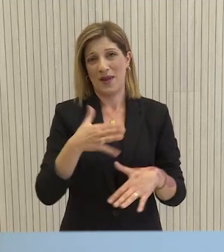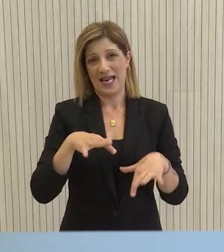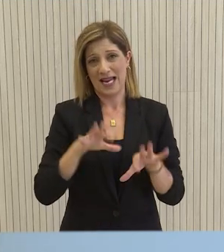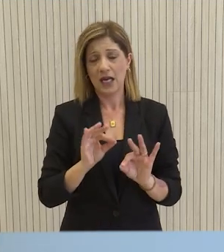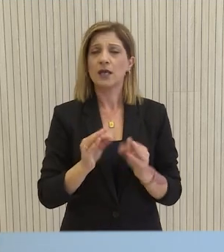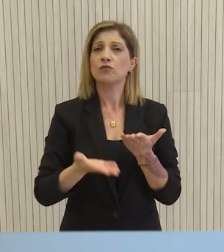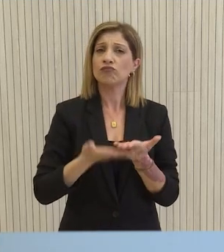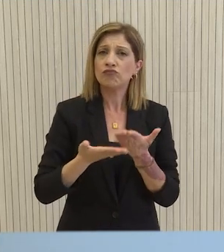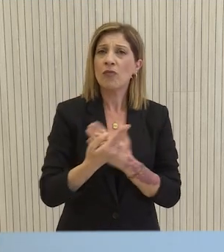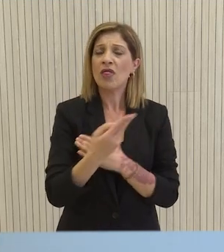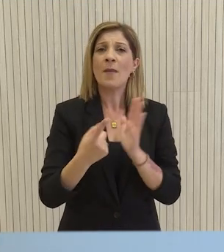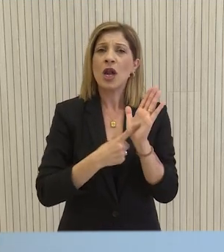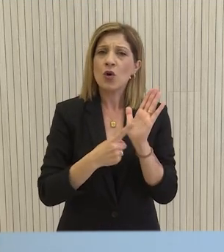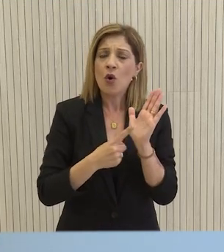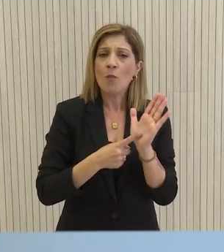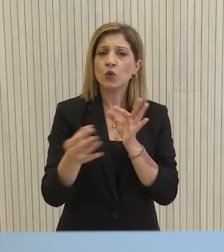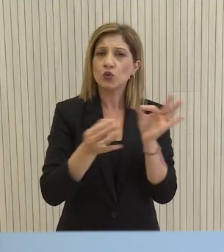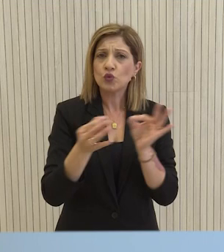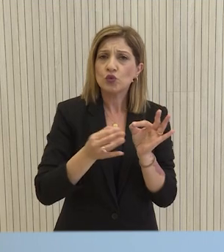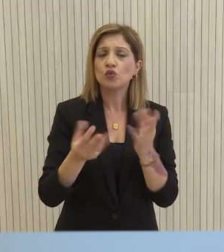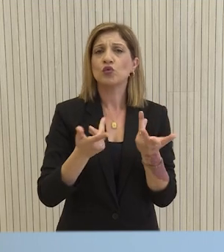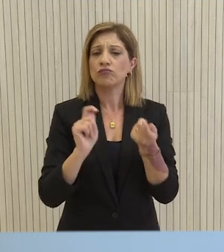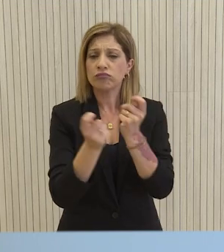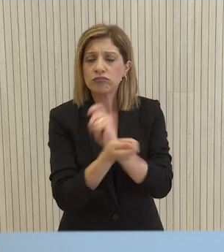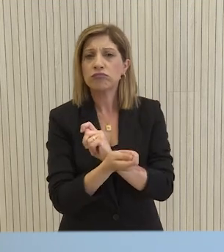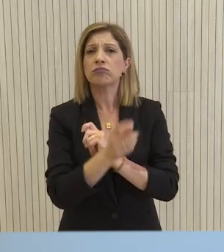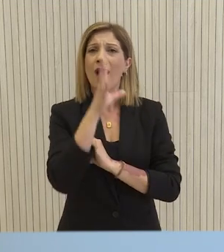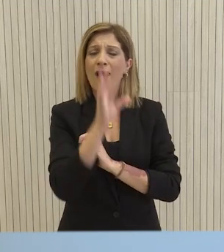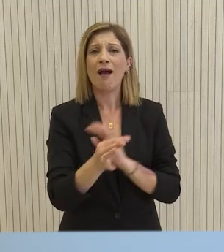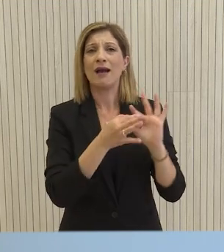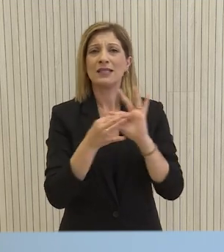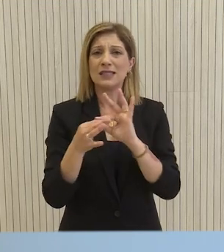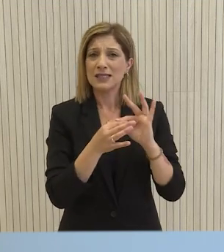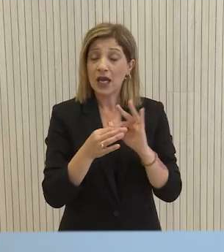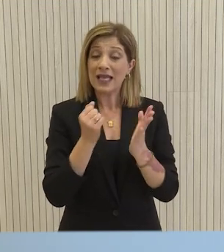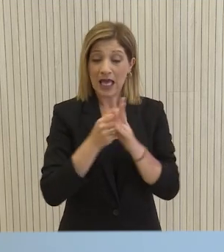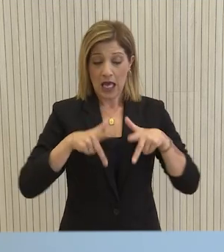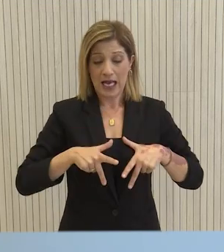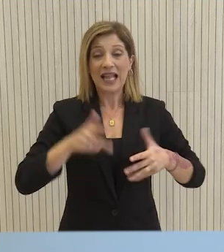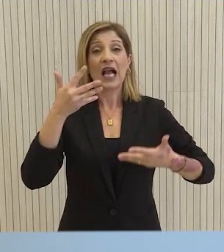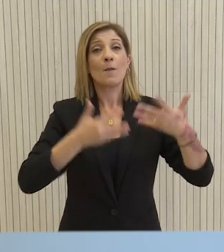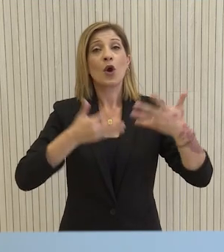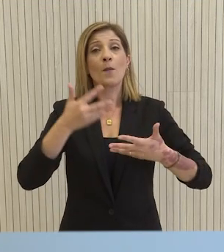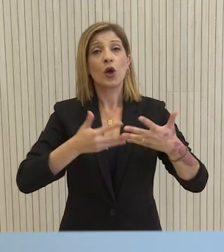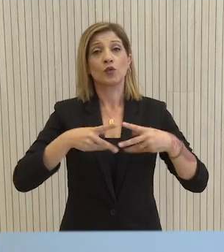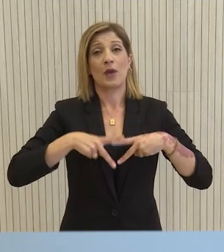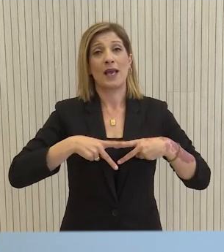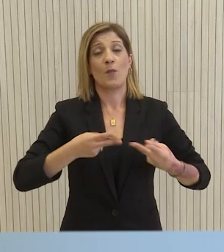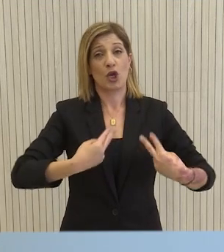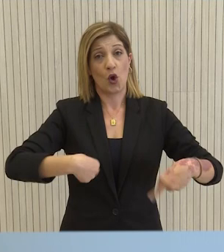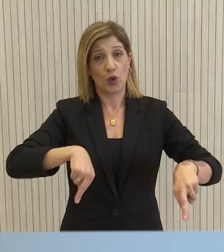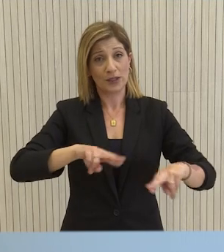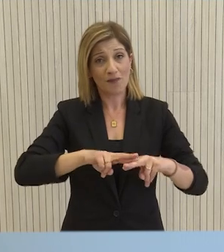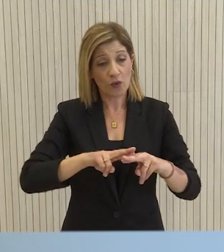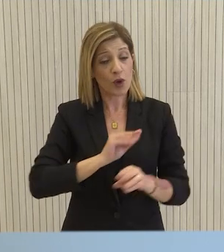σημαντικών νομοσχεδίων, την ειλικρινή συνεργασία σε σειρά μεταρρυθμίσεων. Ιδιαίτερα στη συζήτηση για τον κρατικό προϋπολογισμό, τα μέλη του Υπουργικού Συμβουλίου, στις